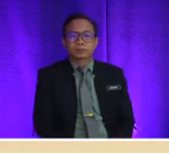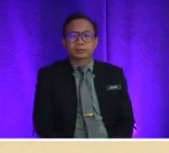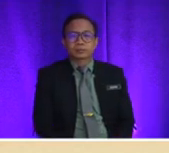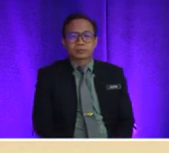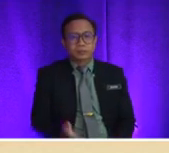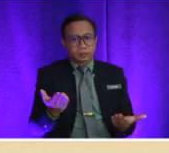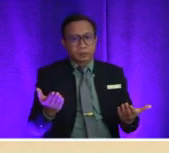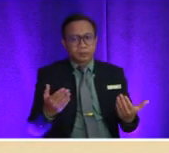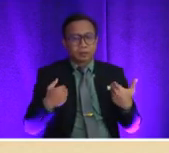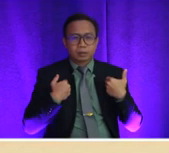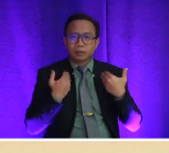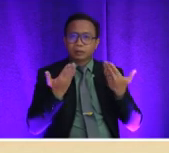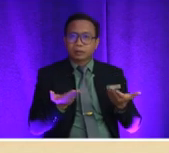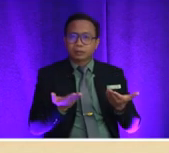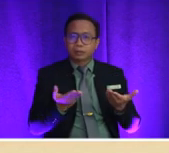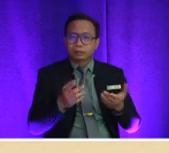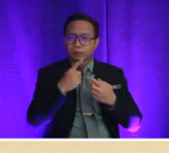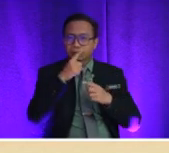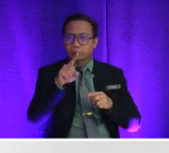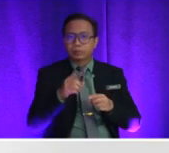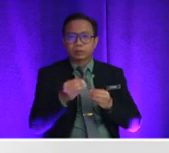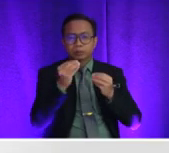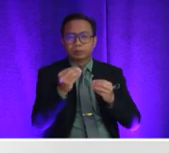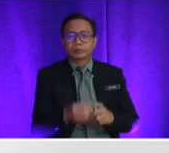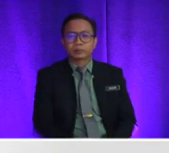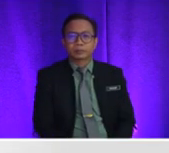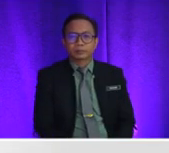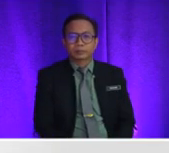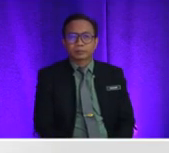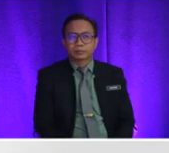kekurangannya Apa agak-agak jawabannya boleh anda berikan